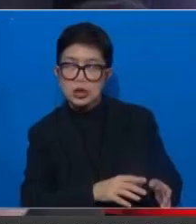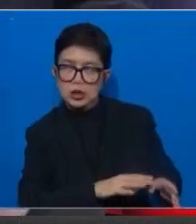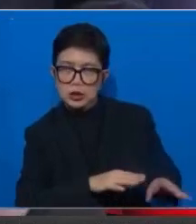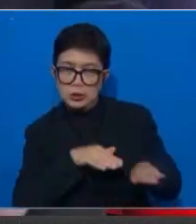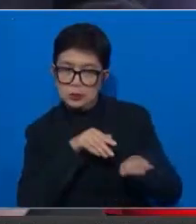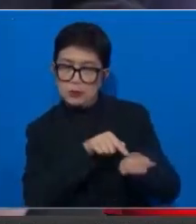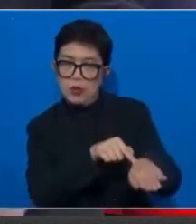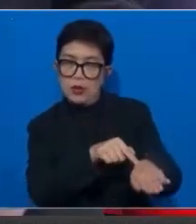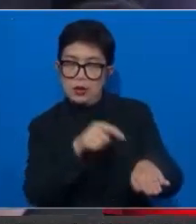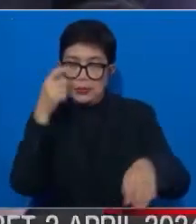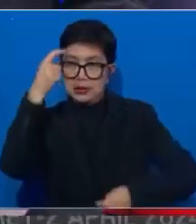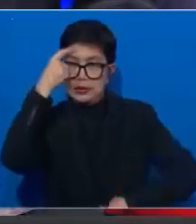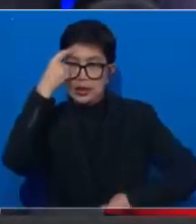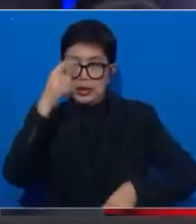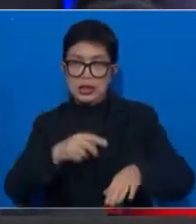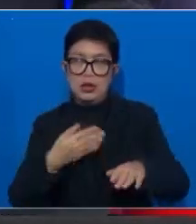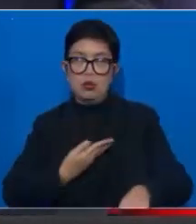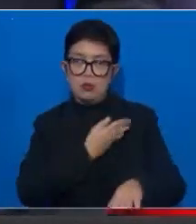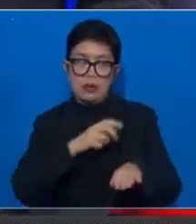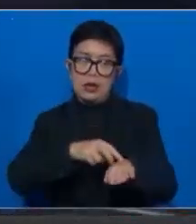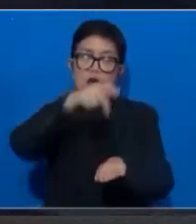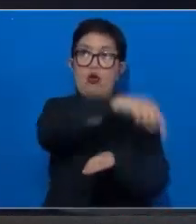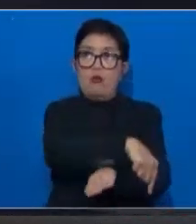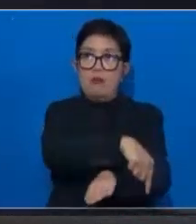melompat dari mobil di jalan tol.